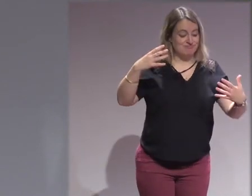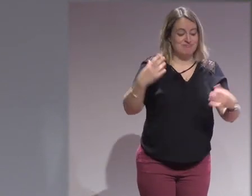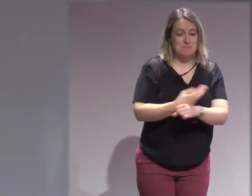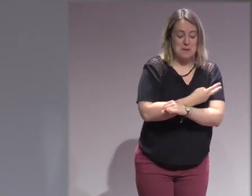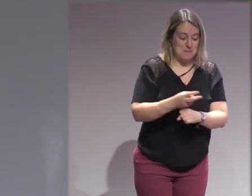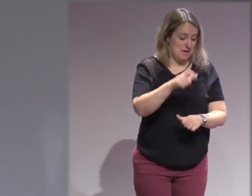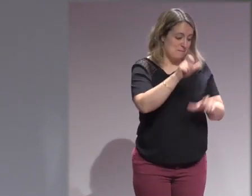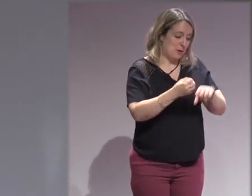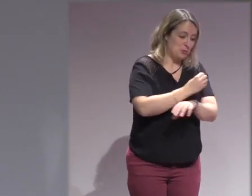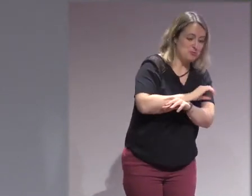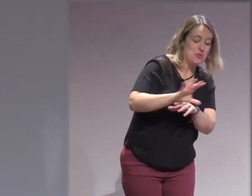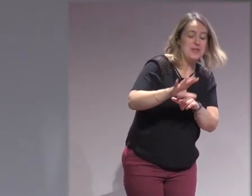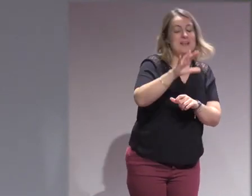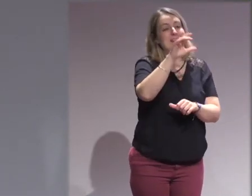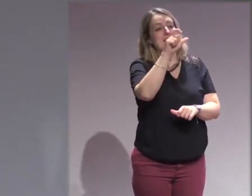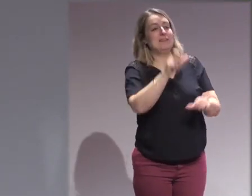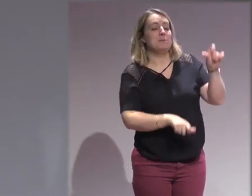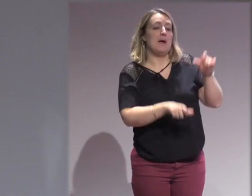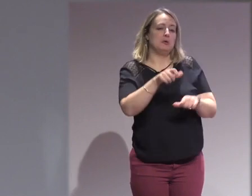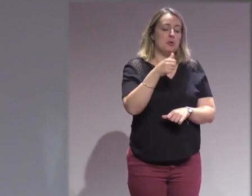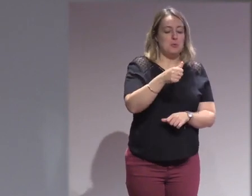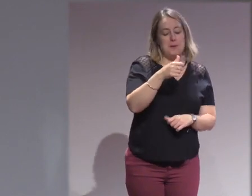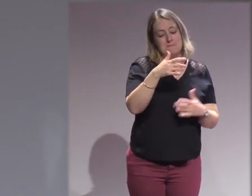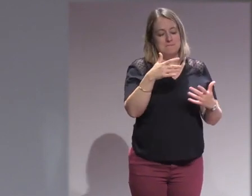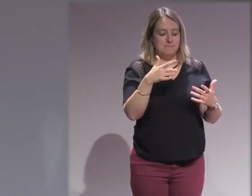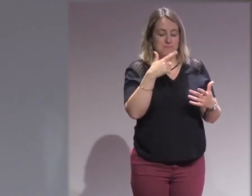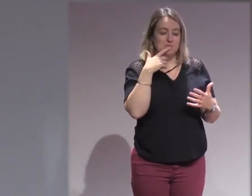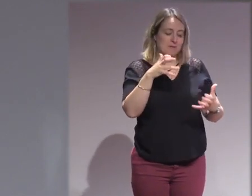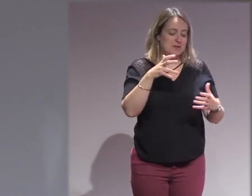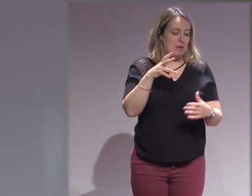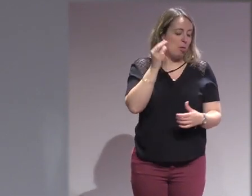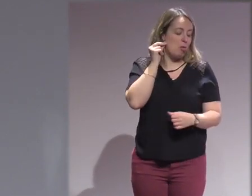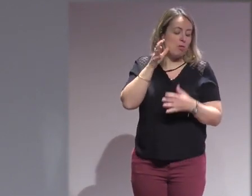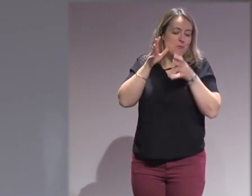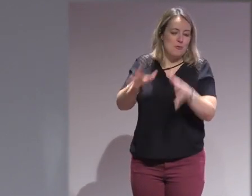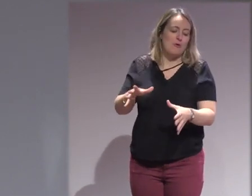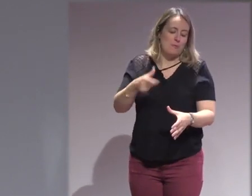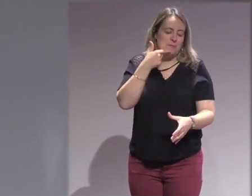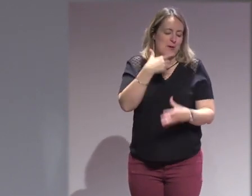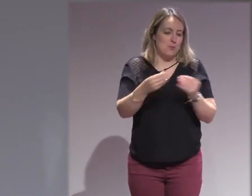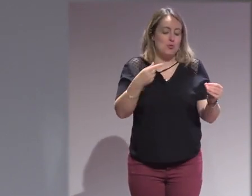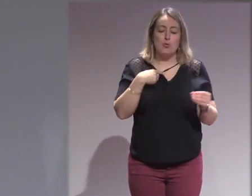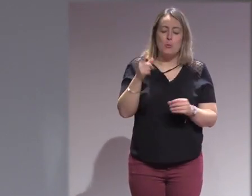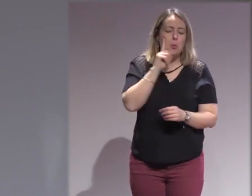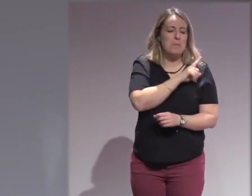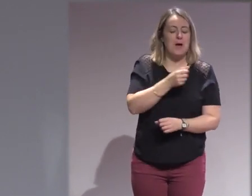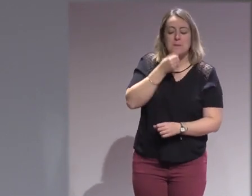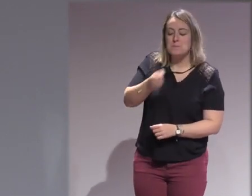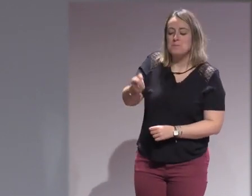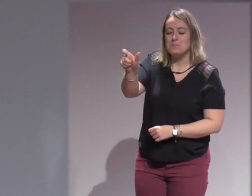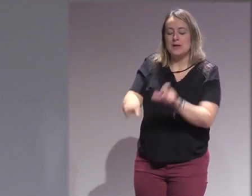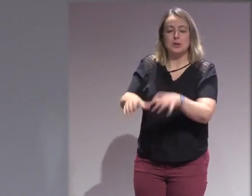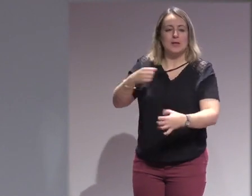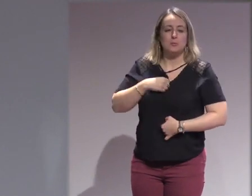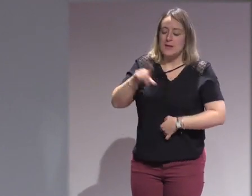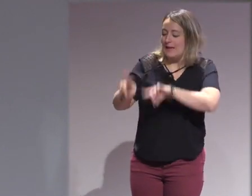journalistes et puis un certain nombre de personnes dont l'agenda était un agenda homophobe, se sont dit que ce serait une bonne idée d'aller tendre leur micro aux personnes adoptées pour voir